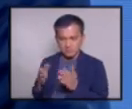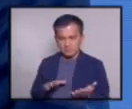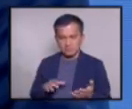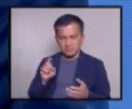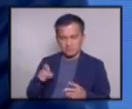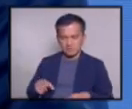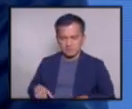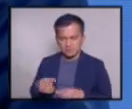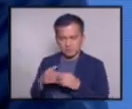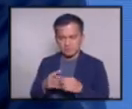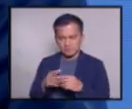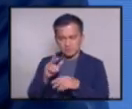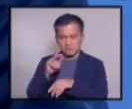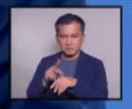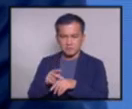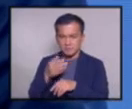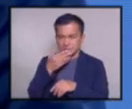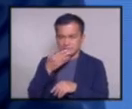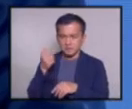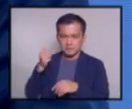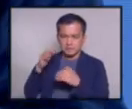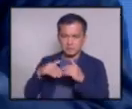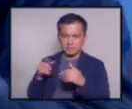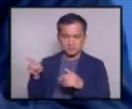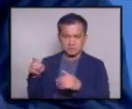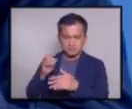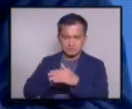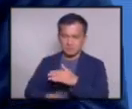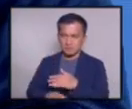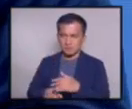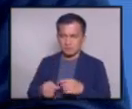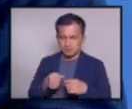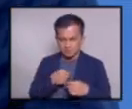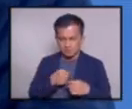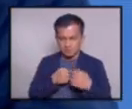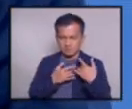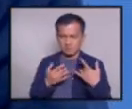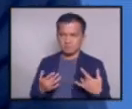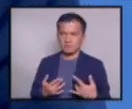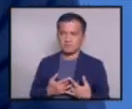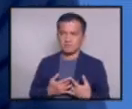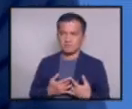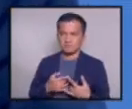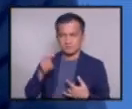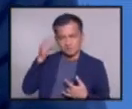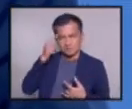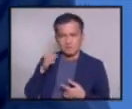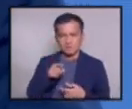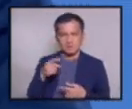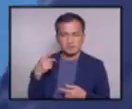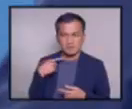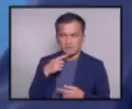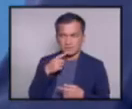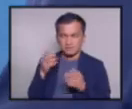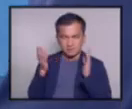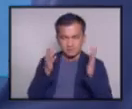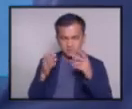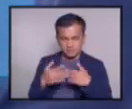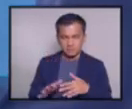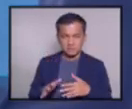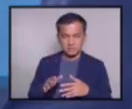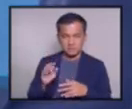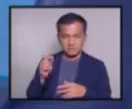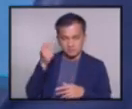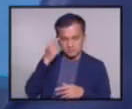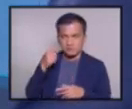to leave the Philippines much better than when you were born. Nandito yan sa puso ko sa pag-iisip. But you have already served, no? In